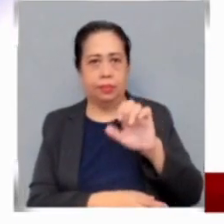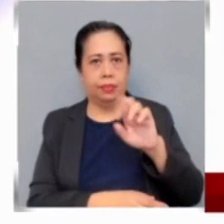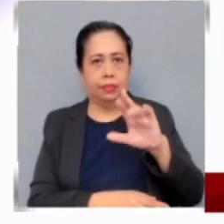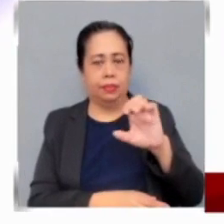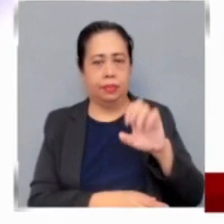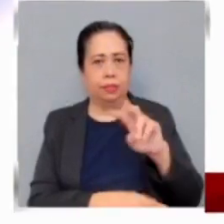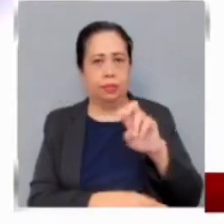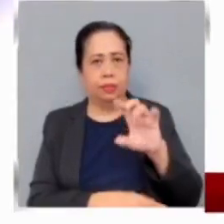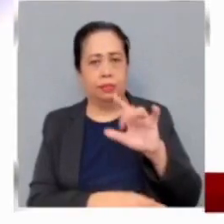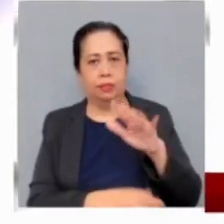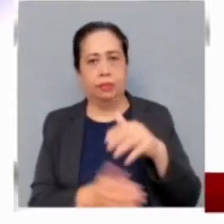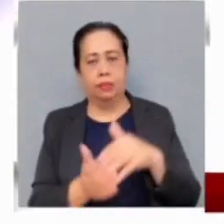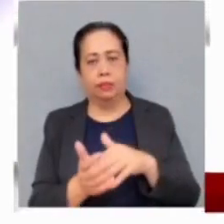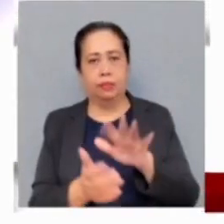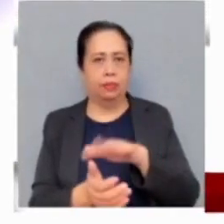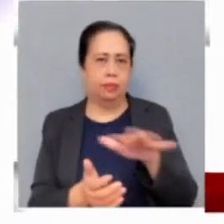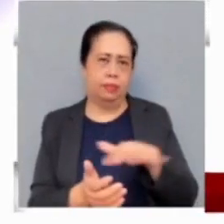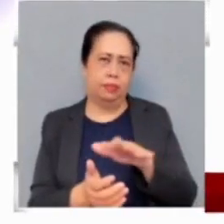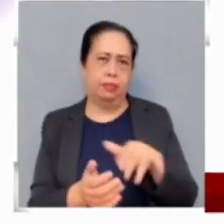228,055 votes o